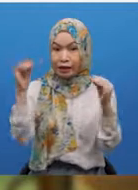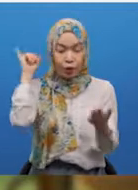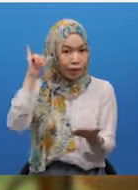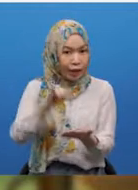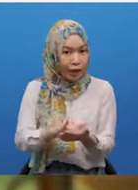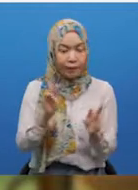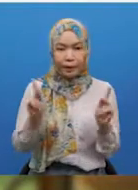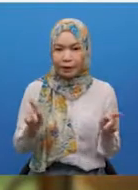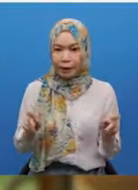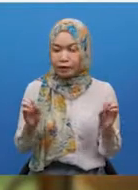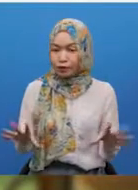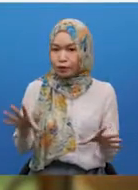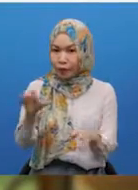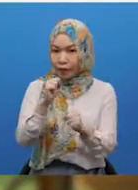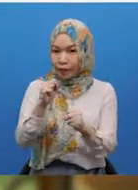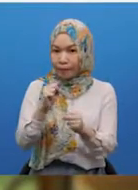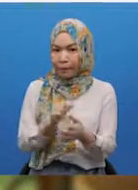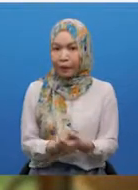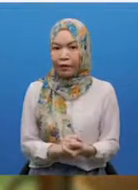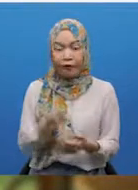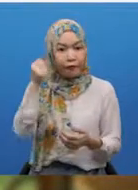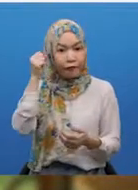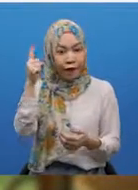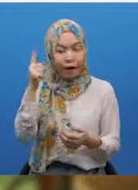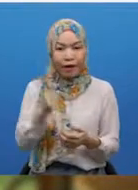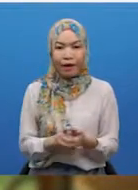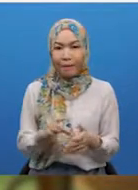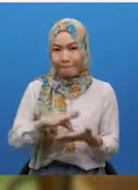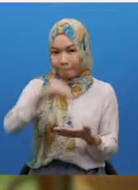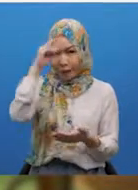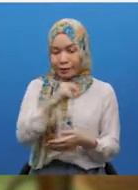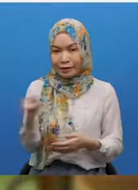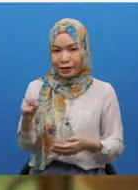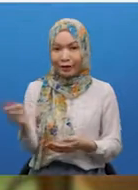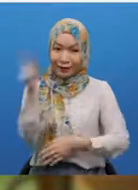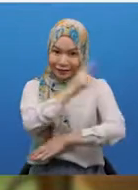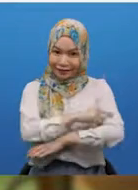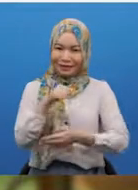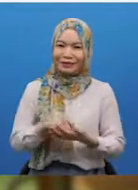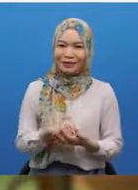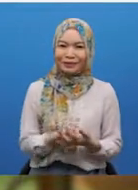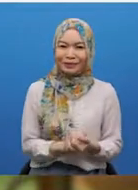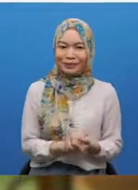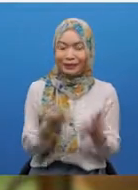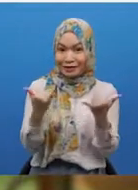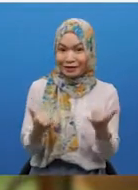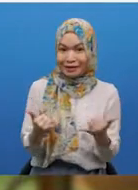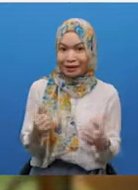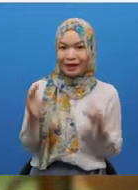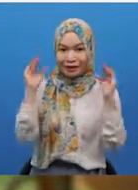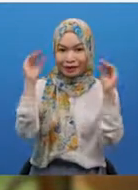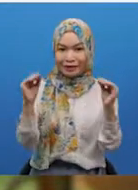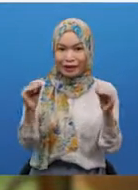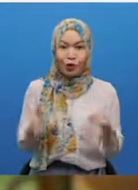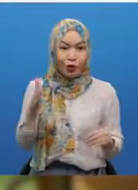yakin pelajar-pelajar sudah dapat menguasai pelajaran tentang pragmatik hari ini. Sekarang,